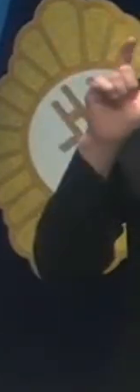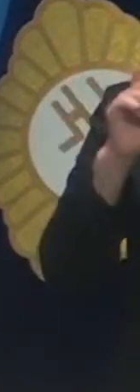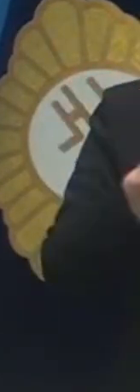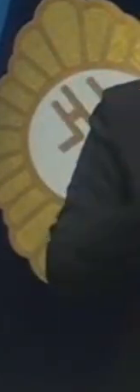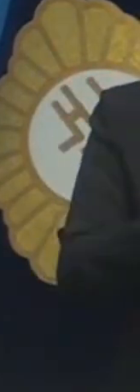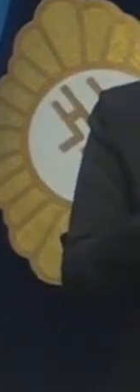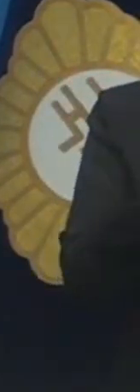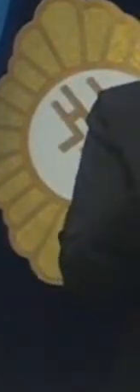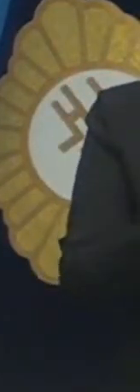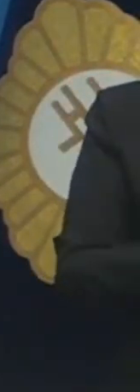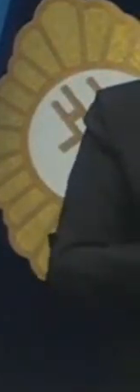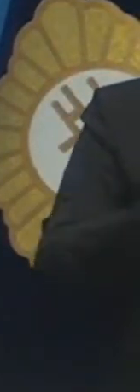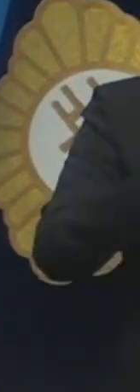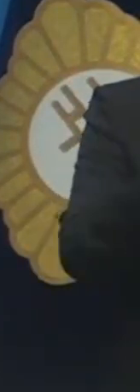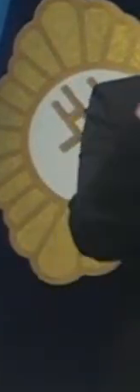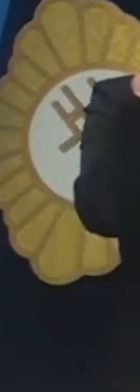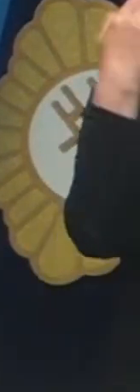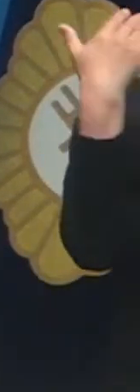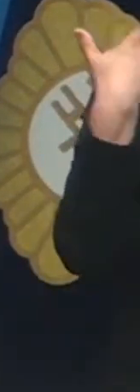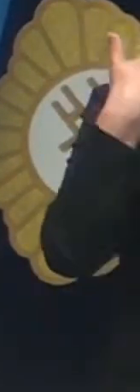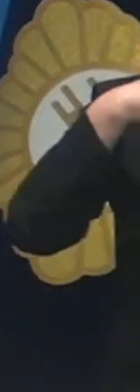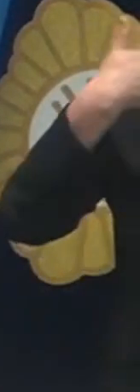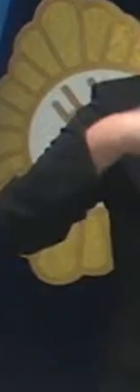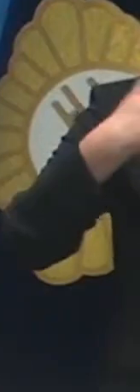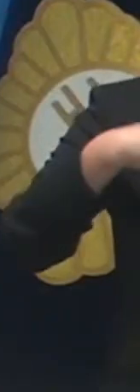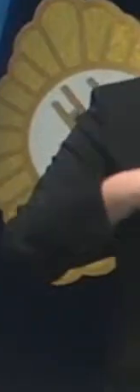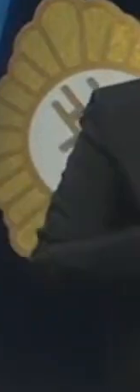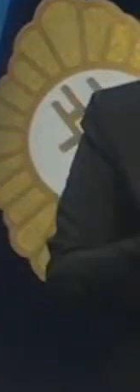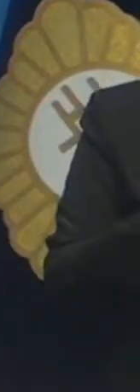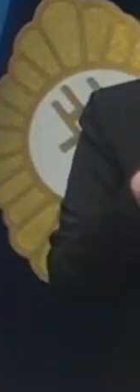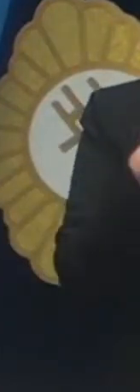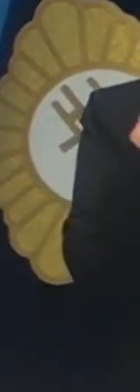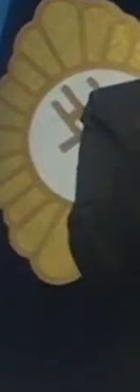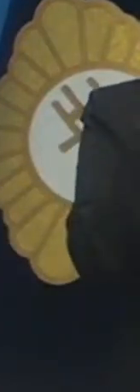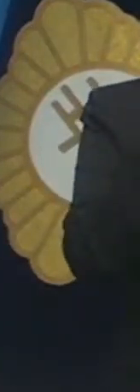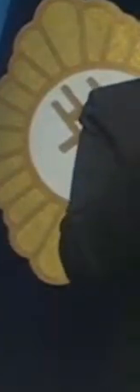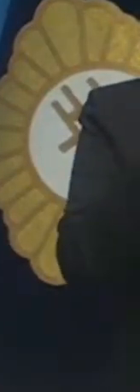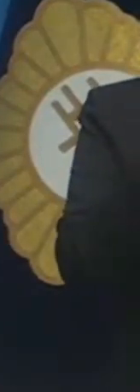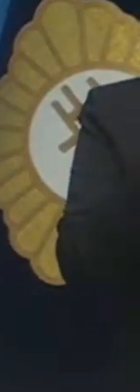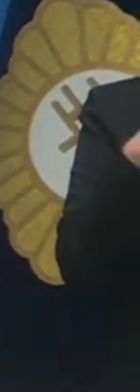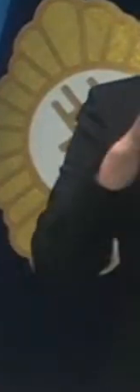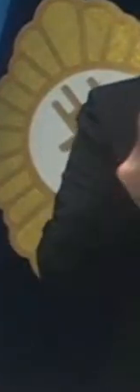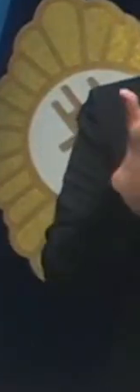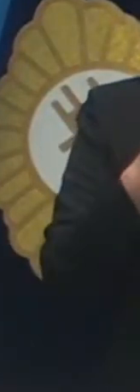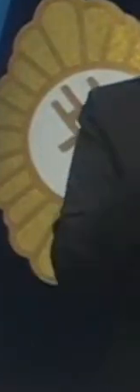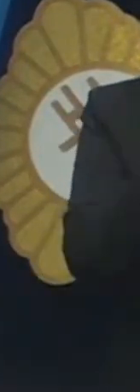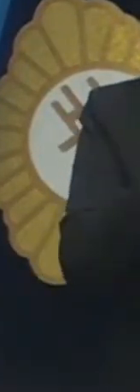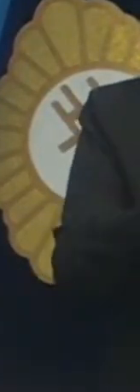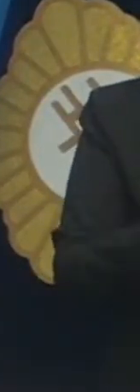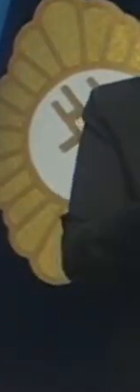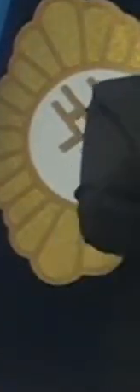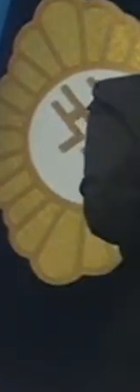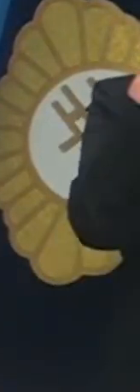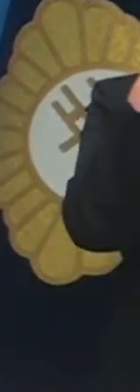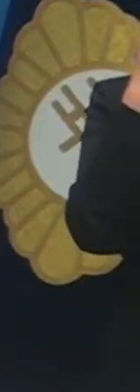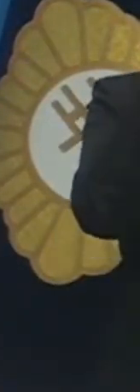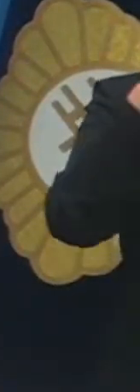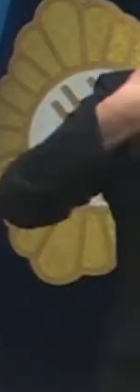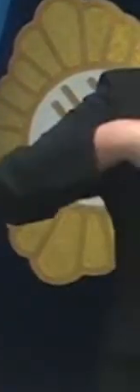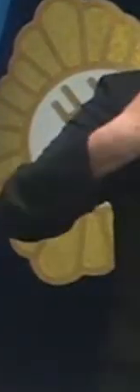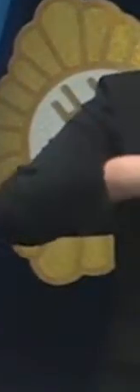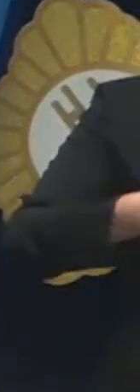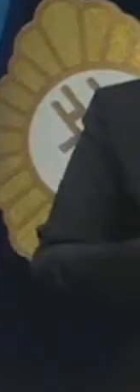발표했습니다. 국민대는 아직도 표절이 아니라고 봅니까? 아직도 검증이 안 되는